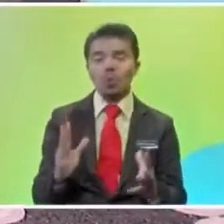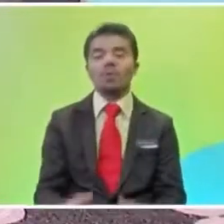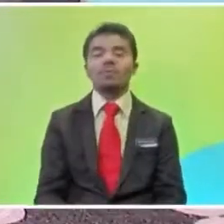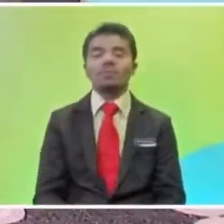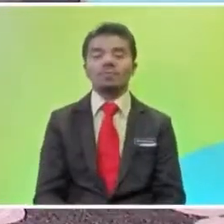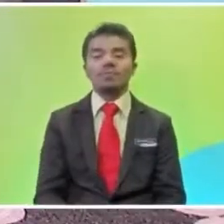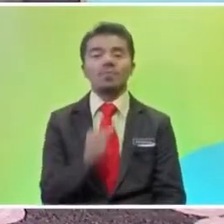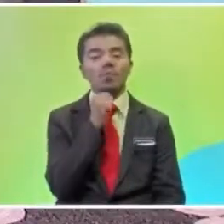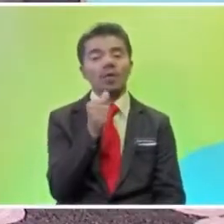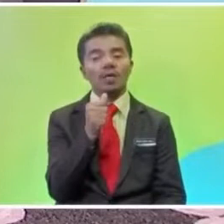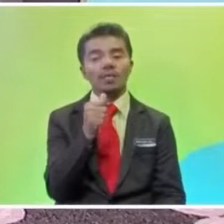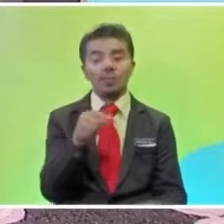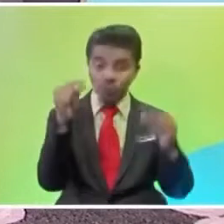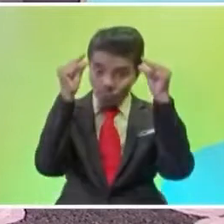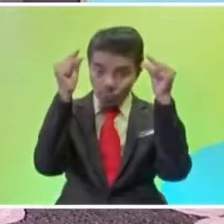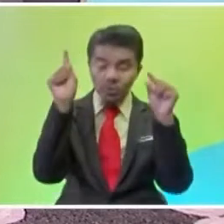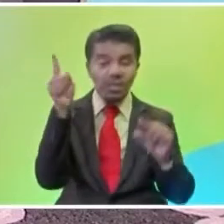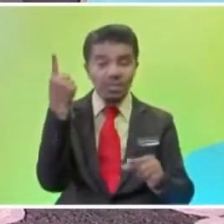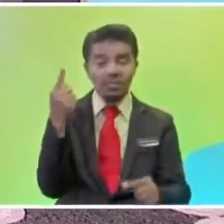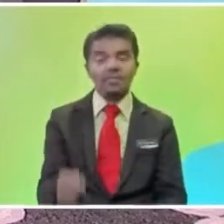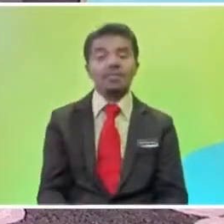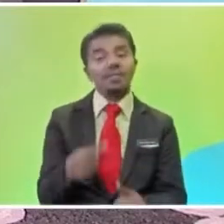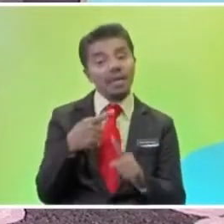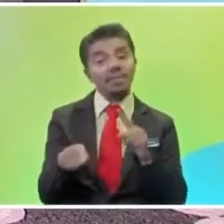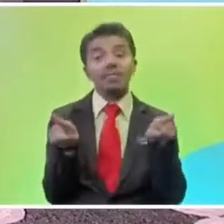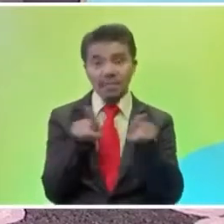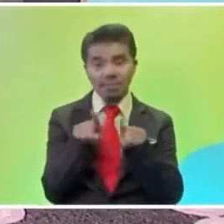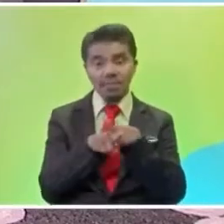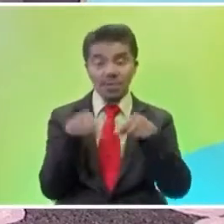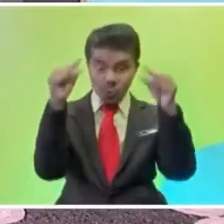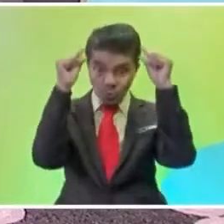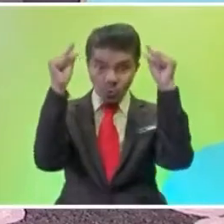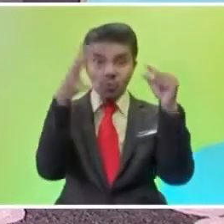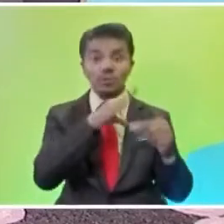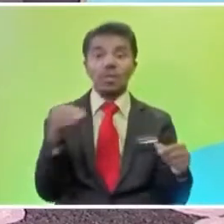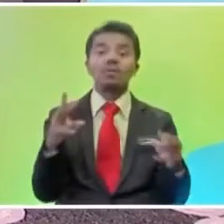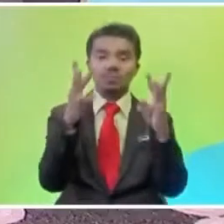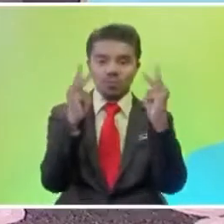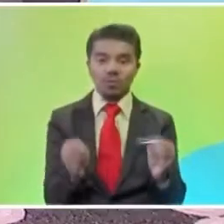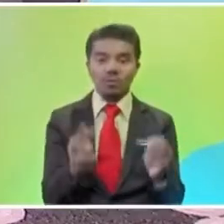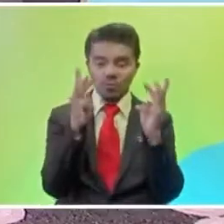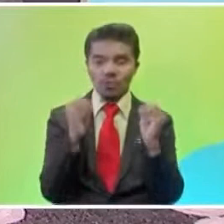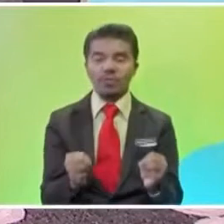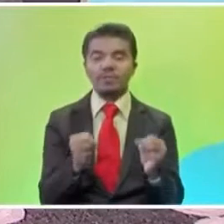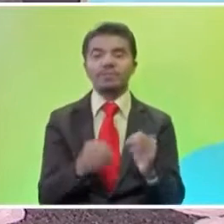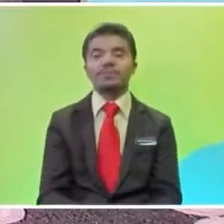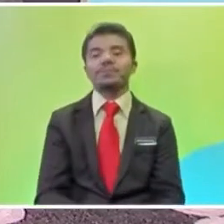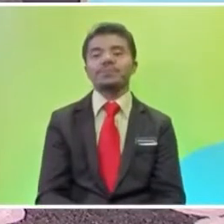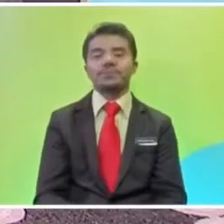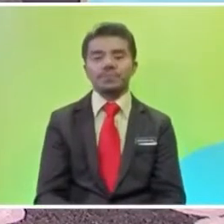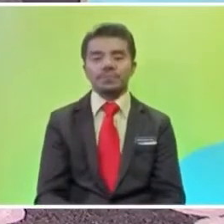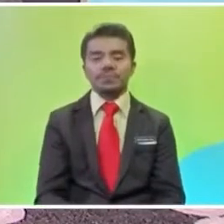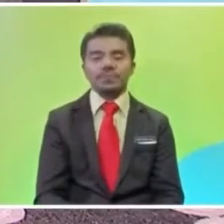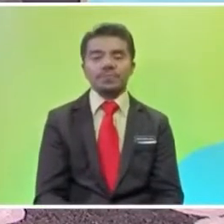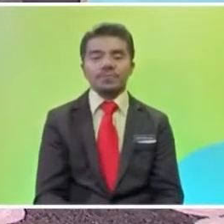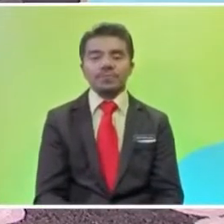menunjukkan betapa suronoknya betul buat persembahan bodoh tapi bertemakan adadah betul betul tempat sekali itu Ivan berarti makan